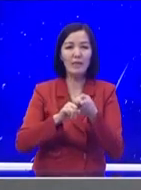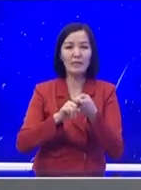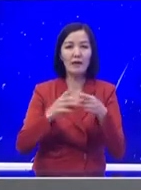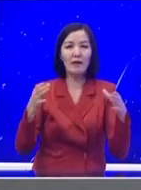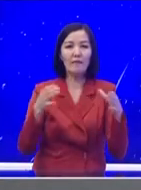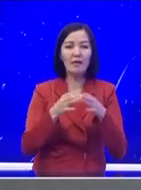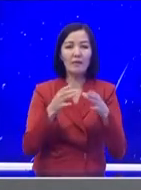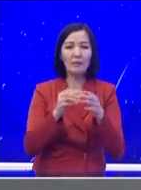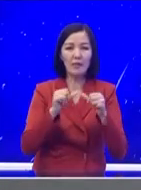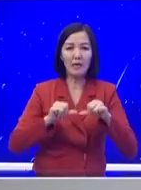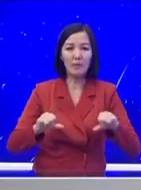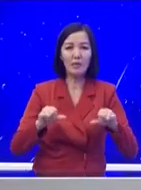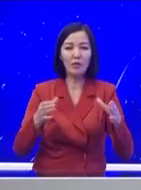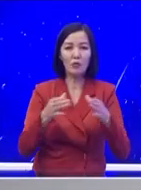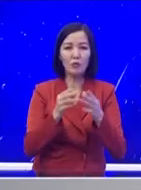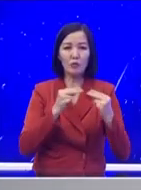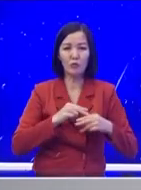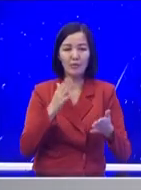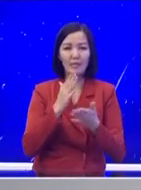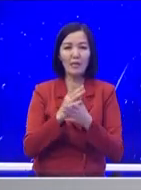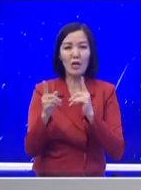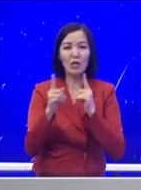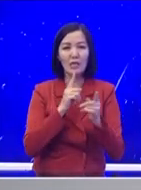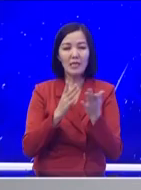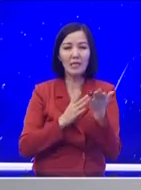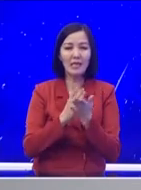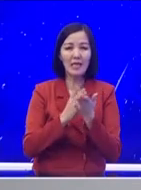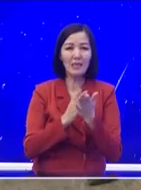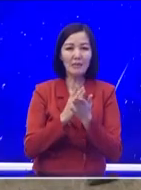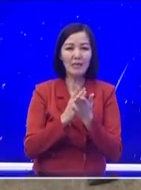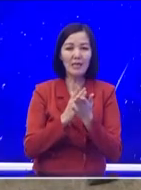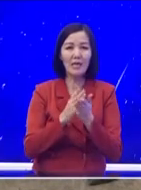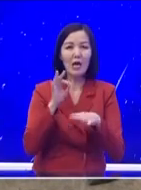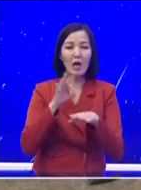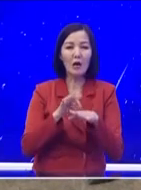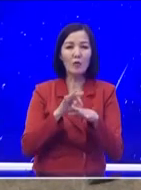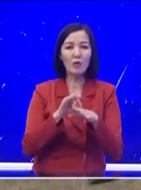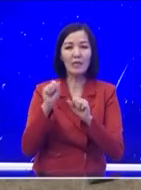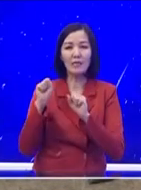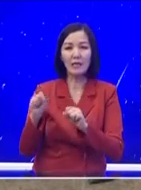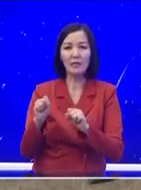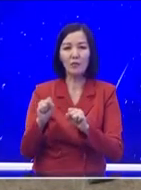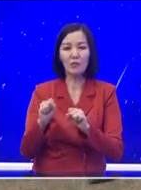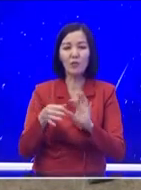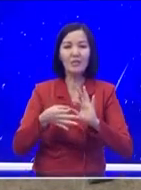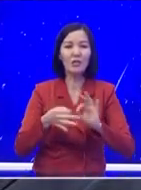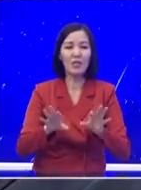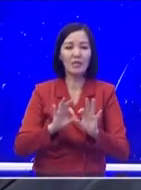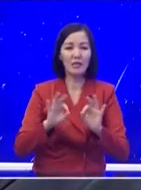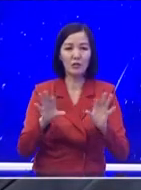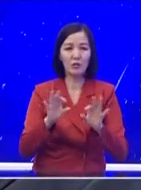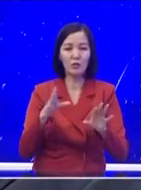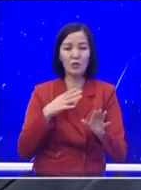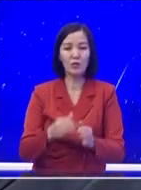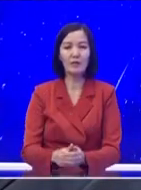байланысты ведомствоаралық комиссия тобы жұмыс істейді. Жиында сала қызметкерлері індеттен сақтанудың жолдарын кеңінен